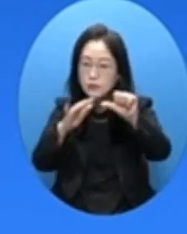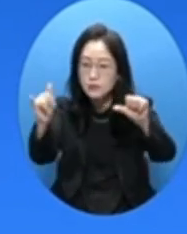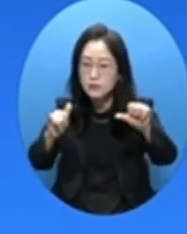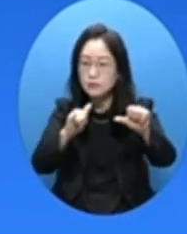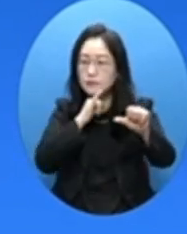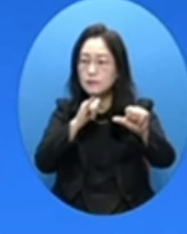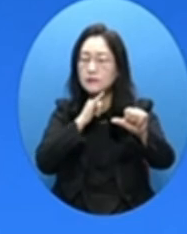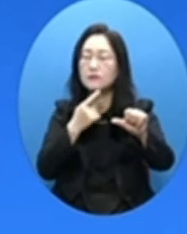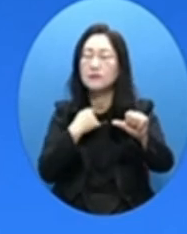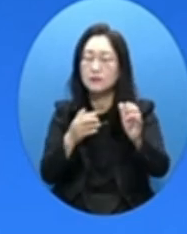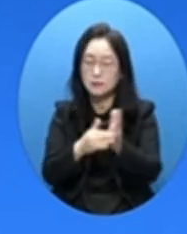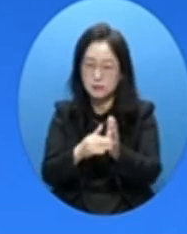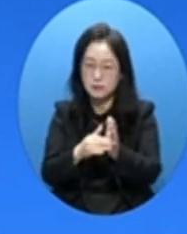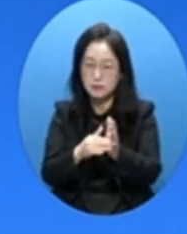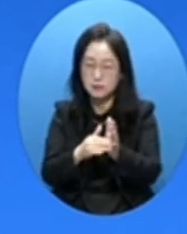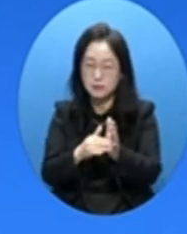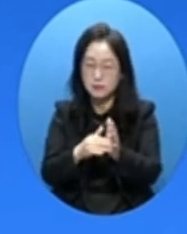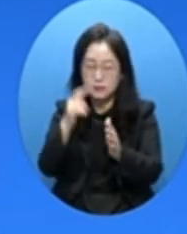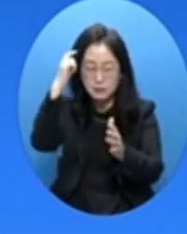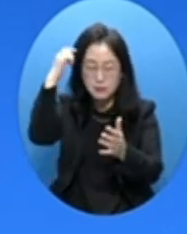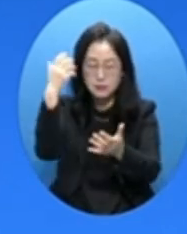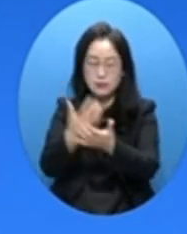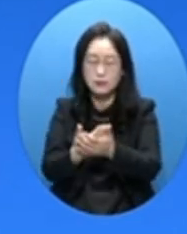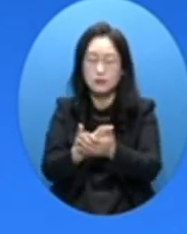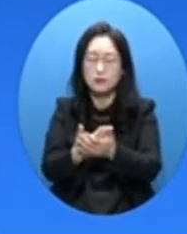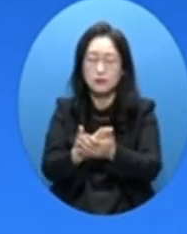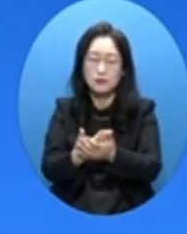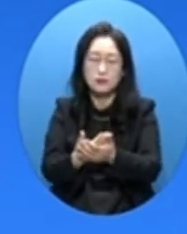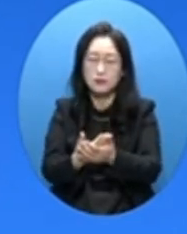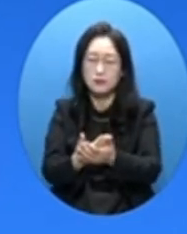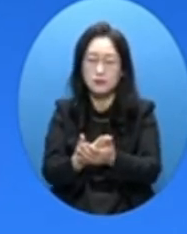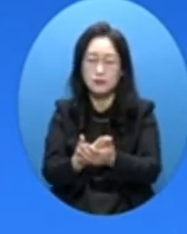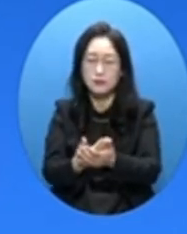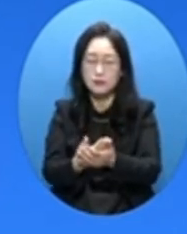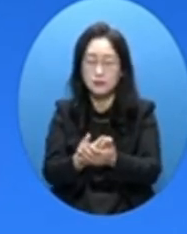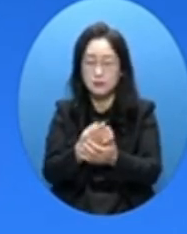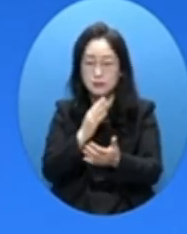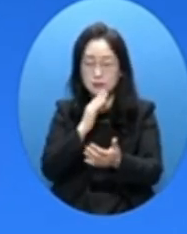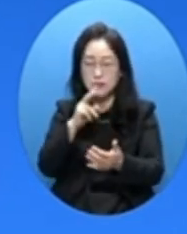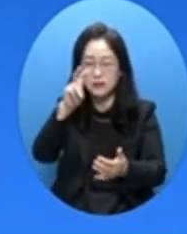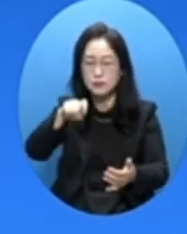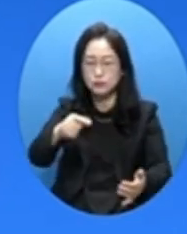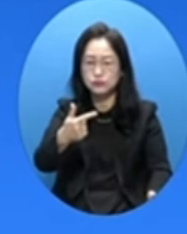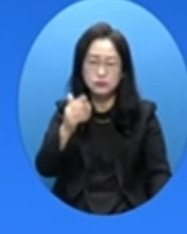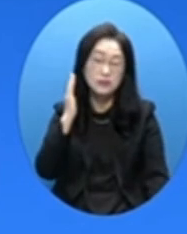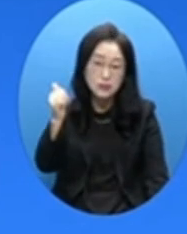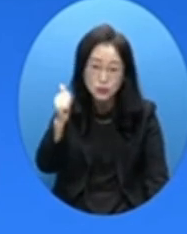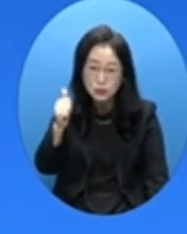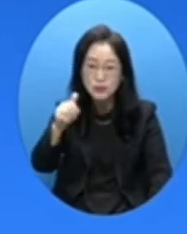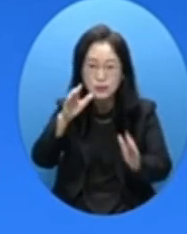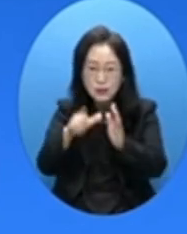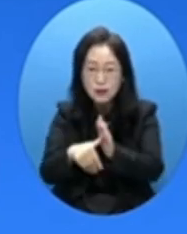목숨을 끊었습니다 큰 충격입니다 지난 정권 때 저들은 아무리